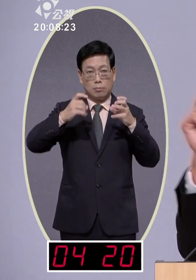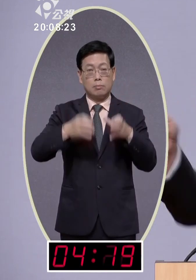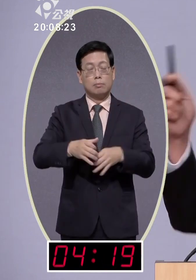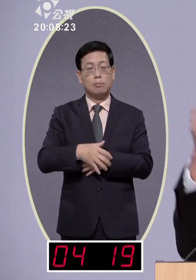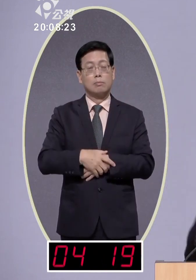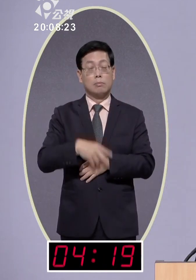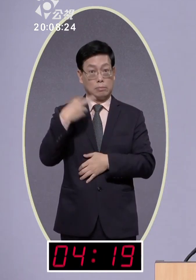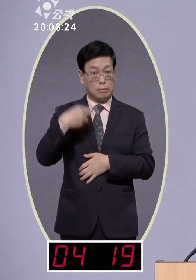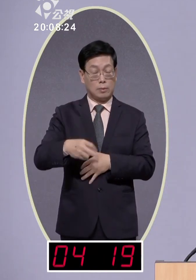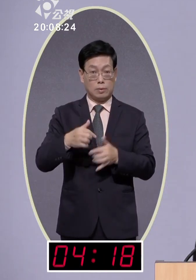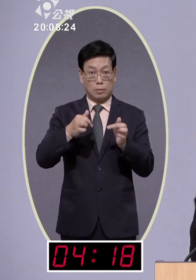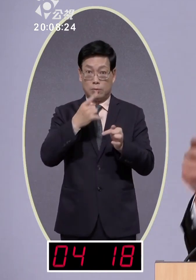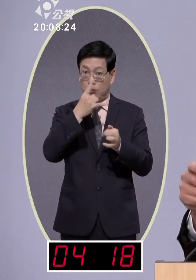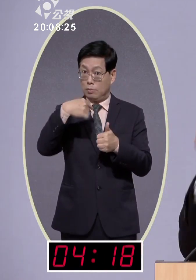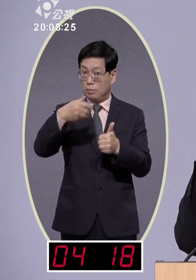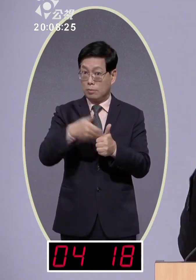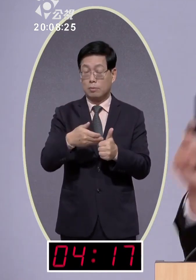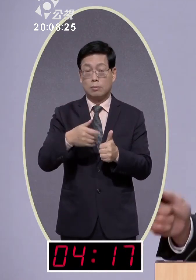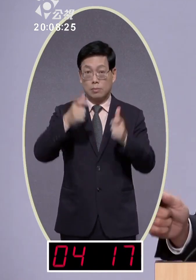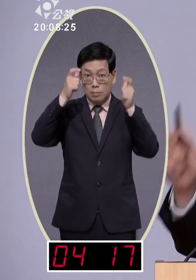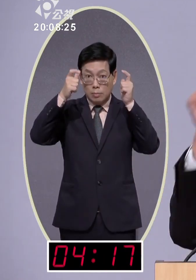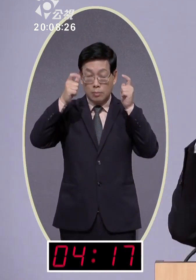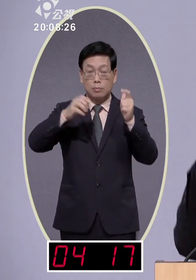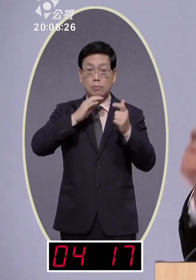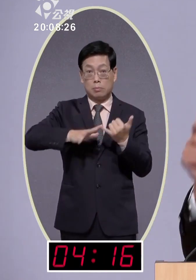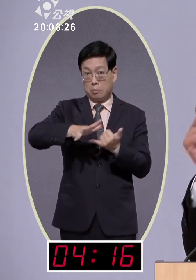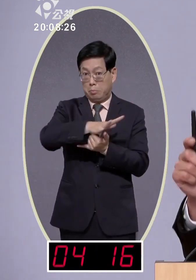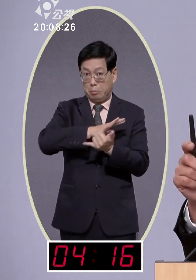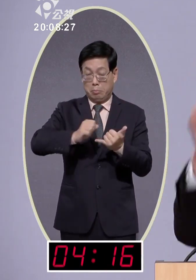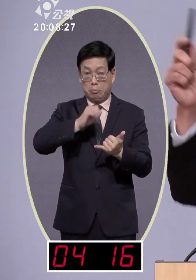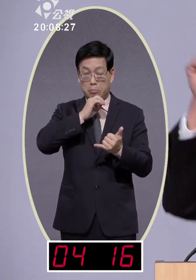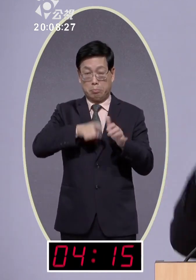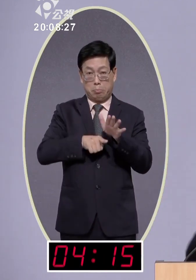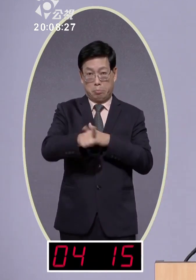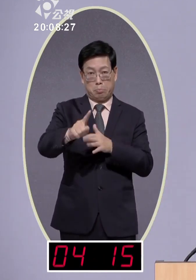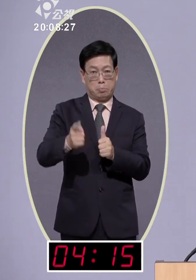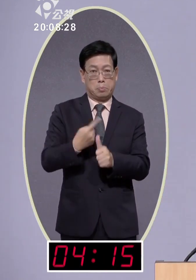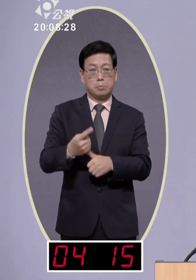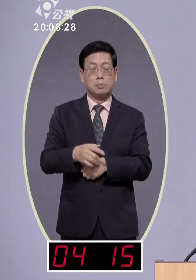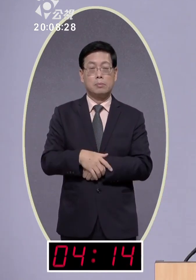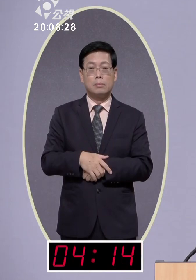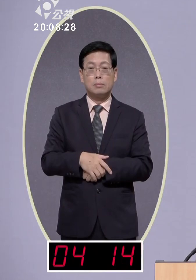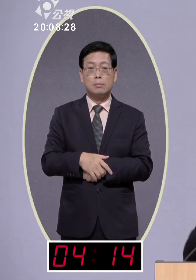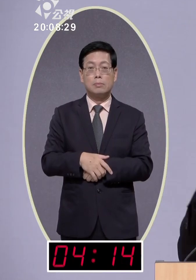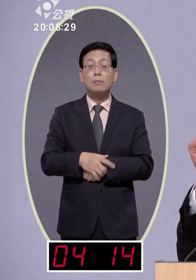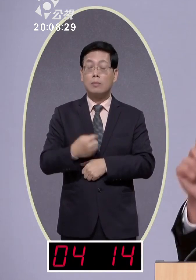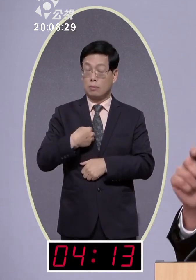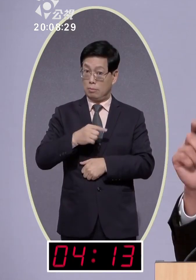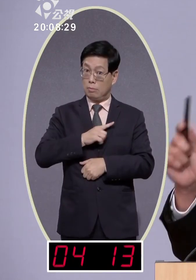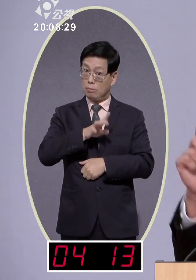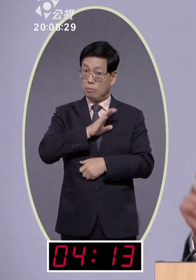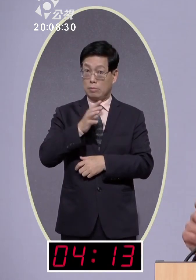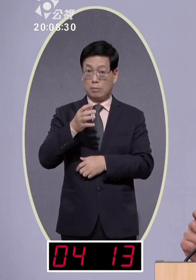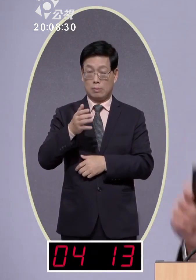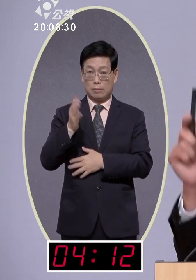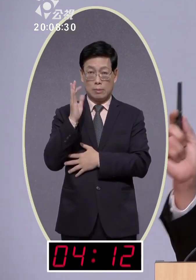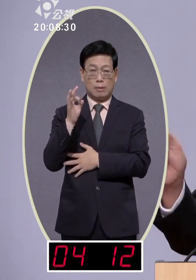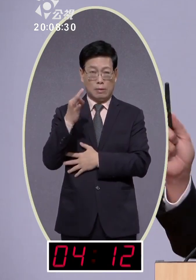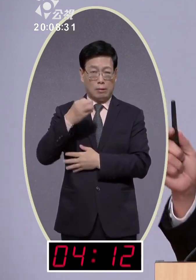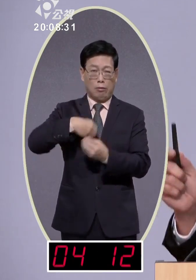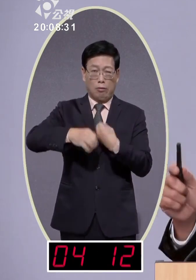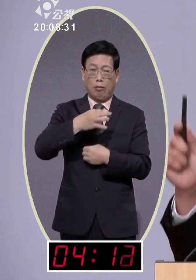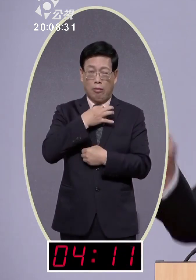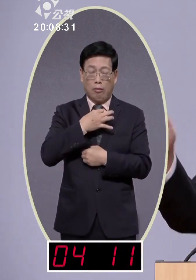再来，双语教育，高雄市是全台湾现在冲刺双语教育第一名。我们这么财政这么困难，挤